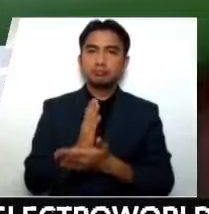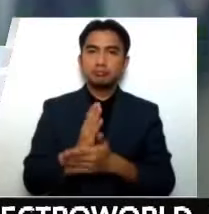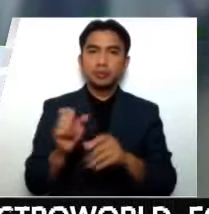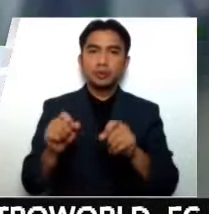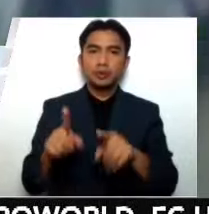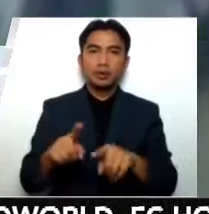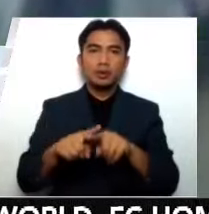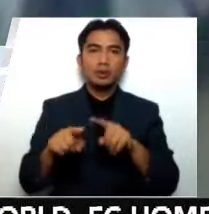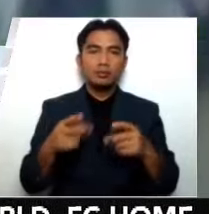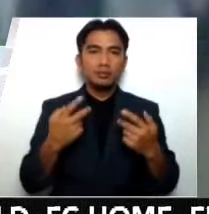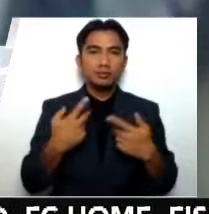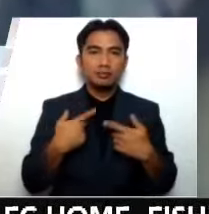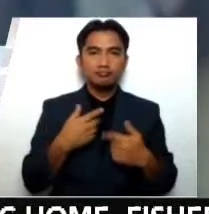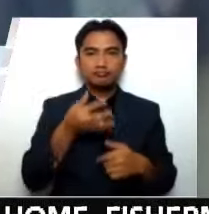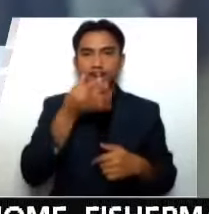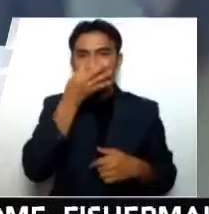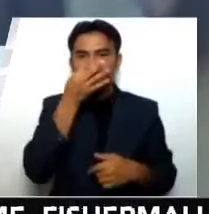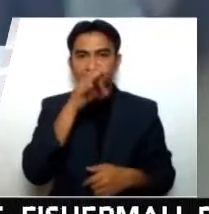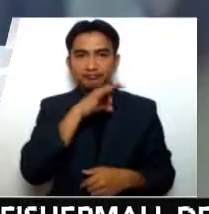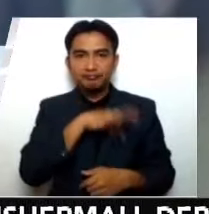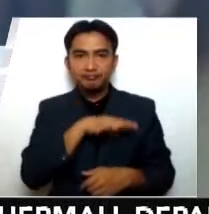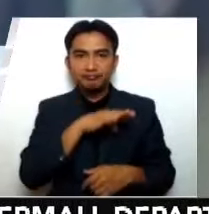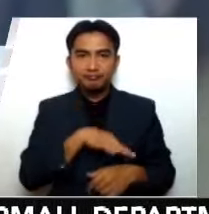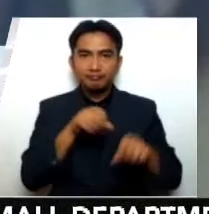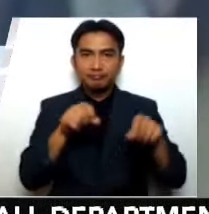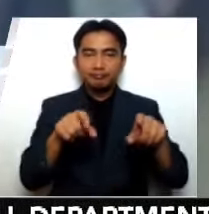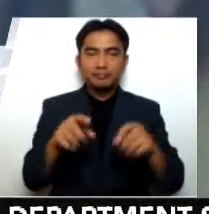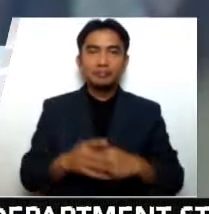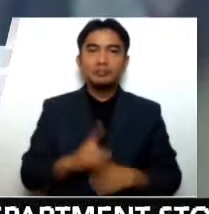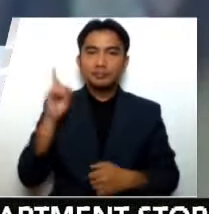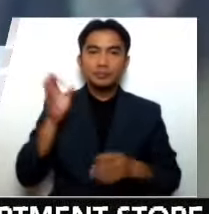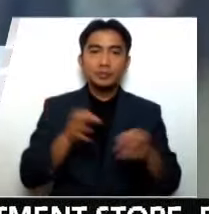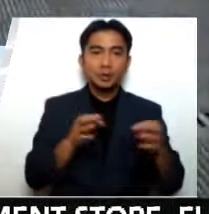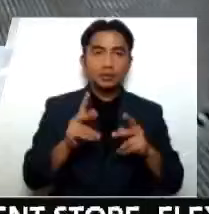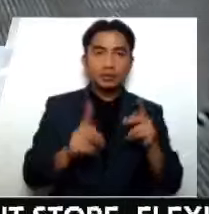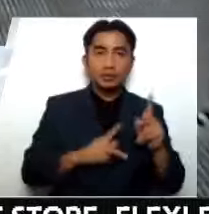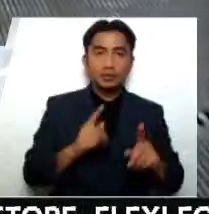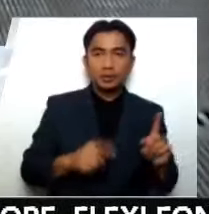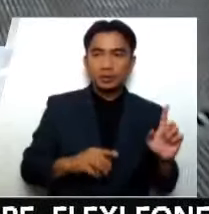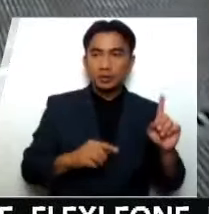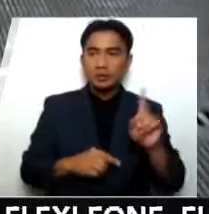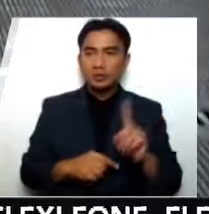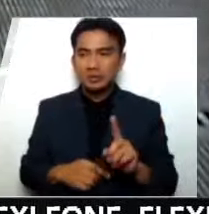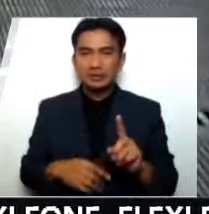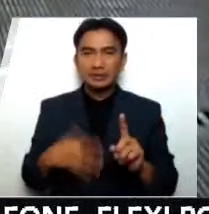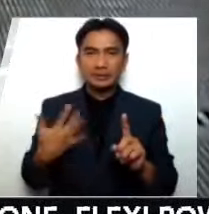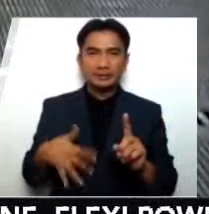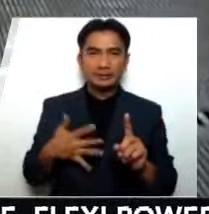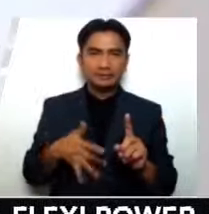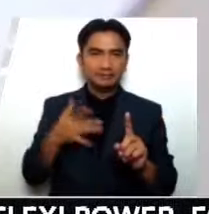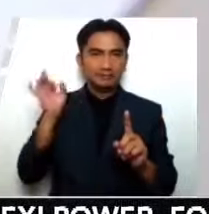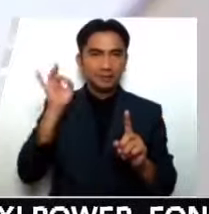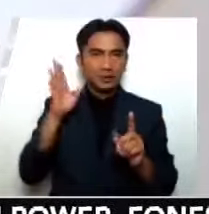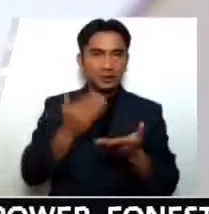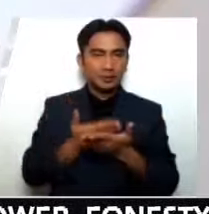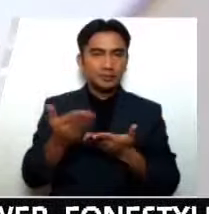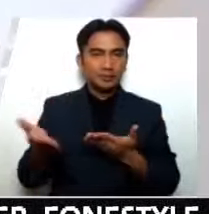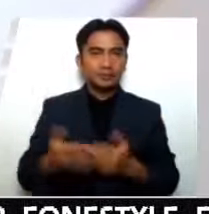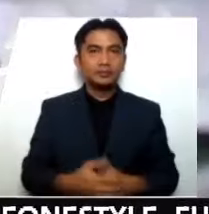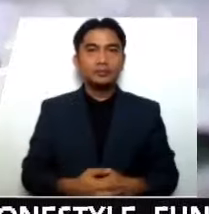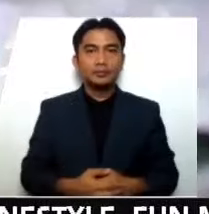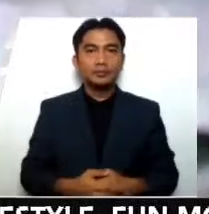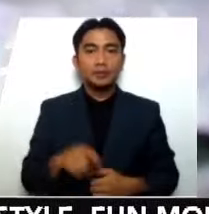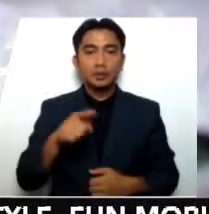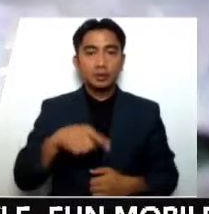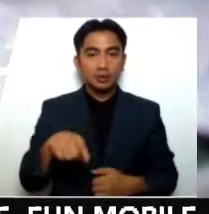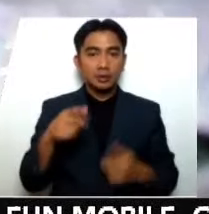bentahan. Nauna po yung mga suki po. Sila-sila pa po yung una-una talaga natatakot. Sa publiko, ito naman yung payo ng Bureau of Fisheries and Aquatic Resources.